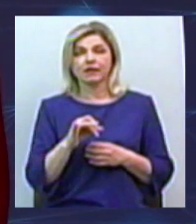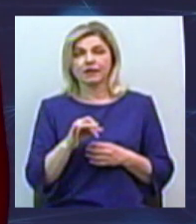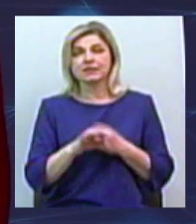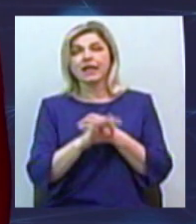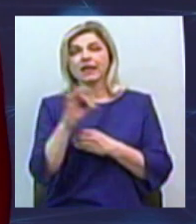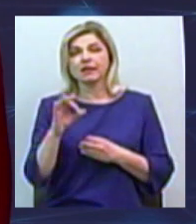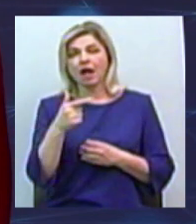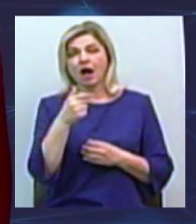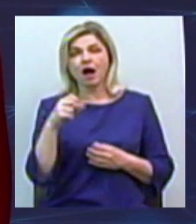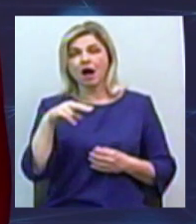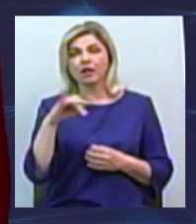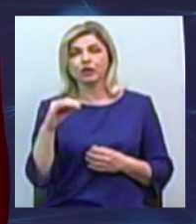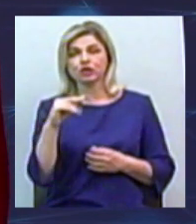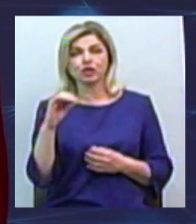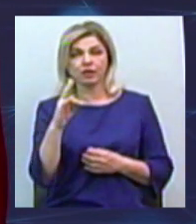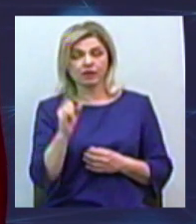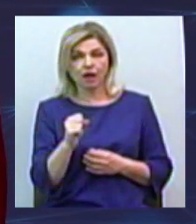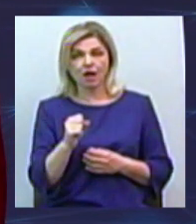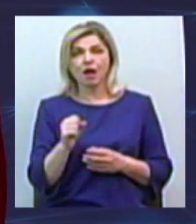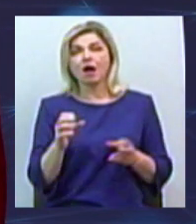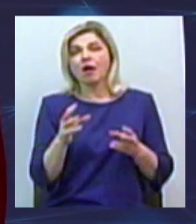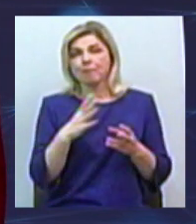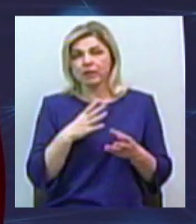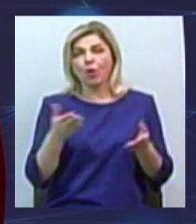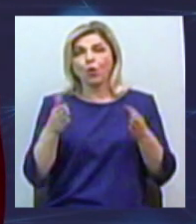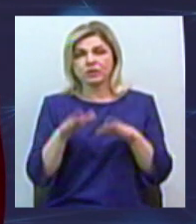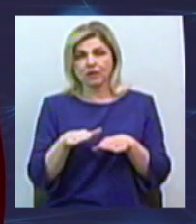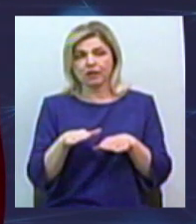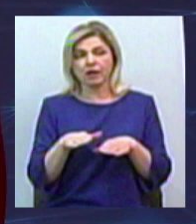захоплено. Тобто ЗУНР, вона фактично залишилася на території